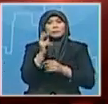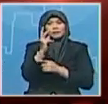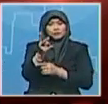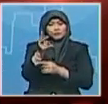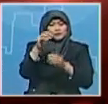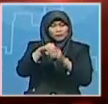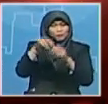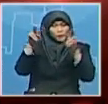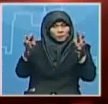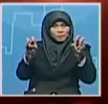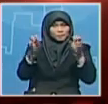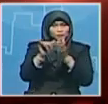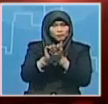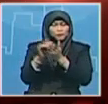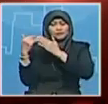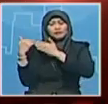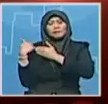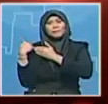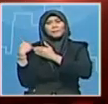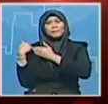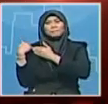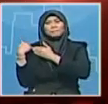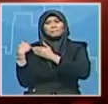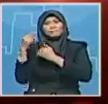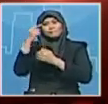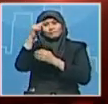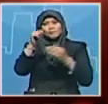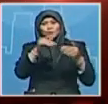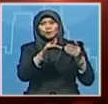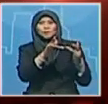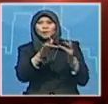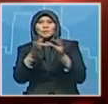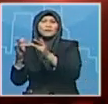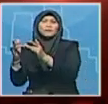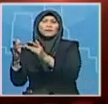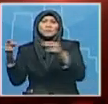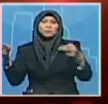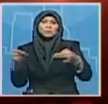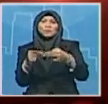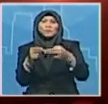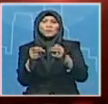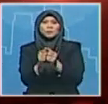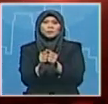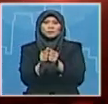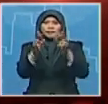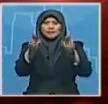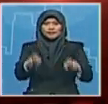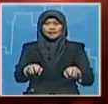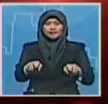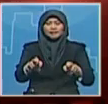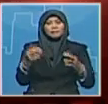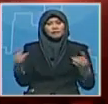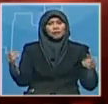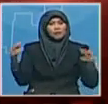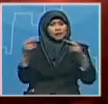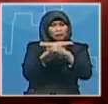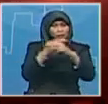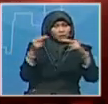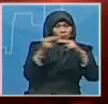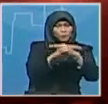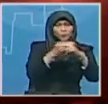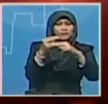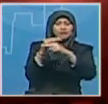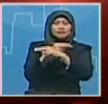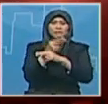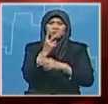konteks ini, tanggungjawab kita adalah untuk menghubungkan rakyat kita. Ya, bercakap soal jambatan dan jalan raya saja sudah